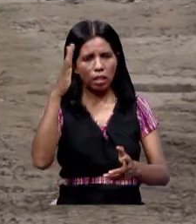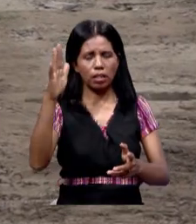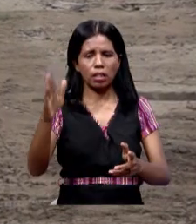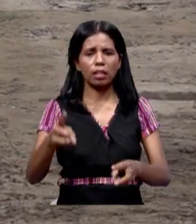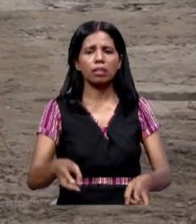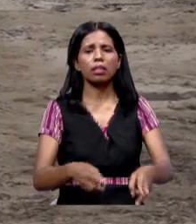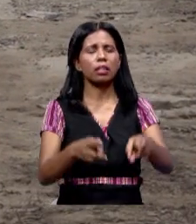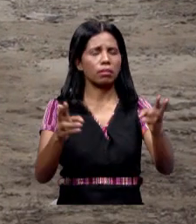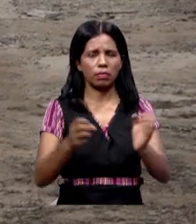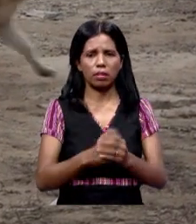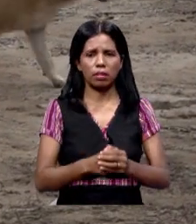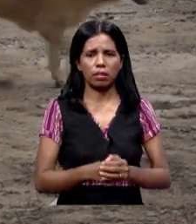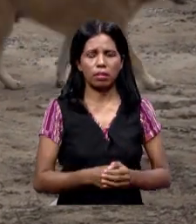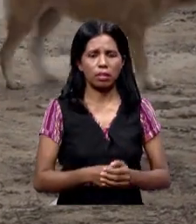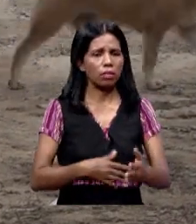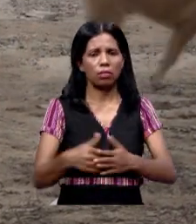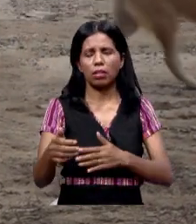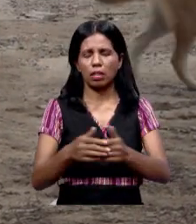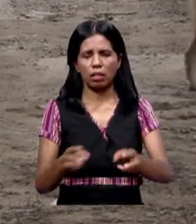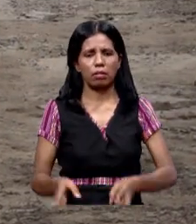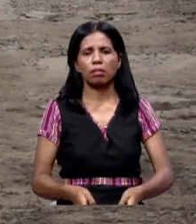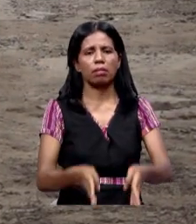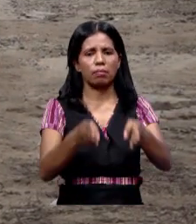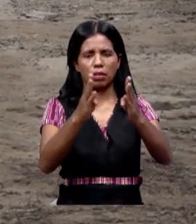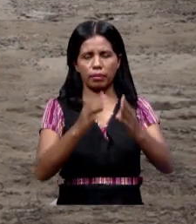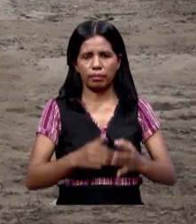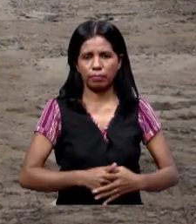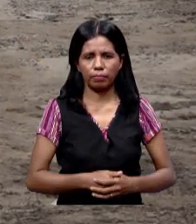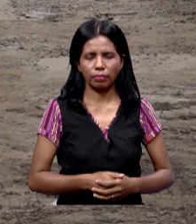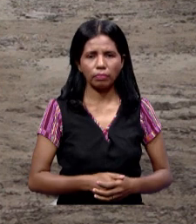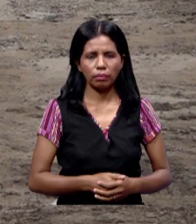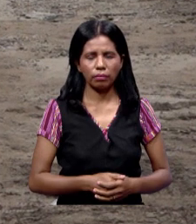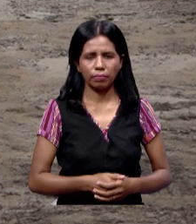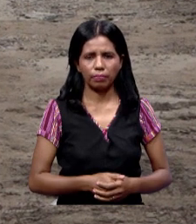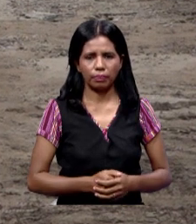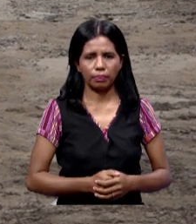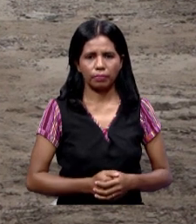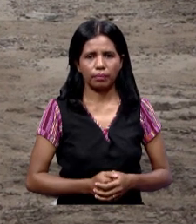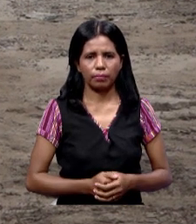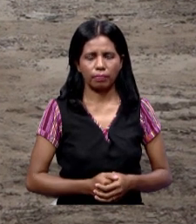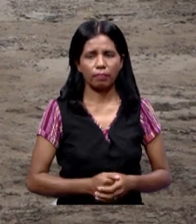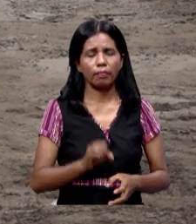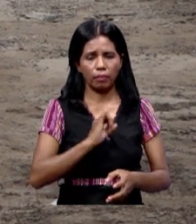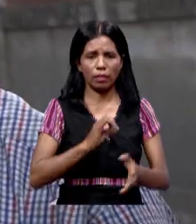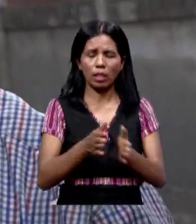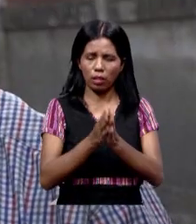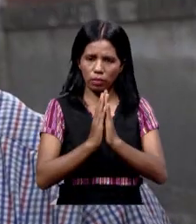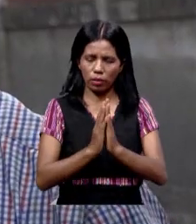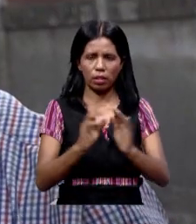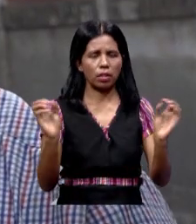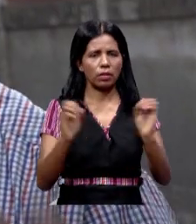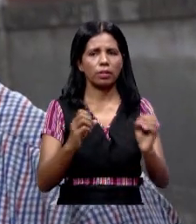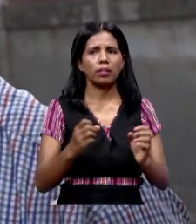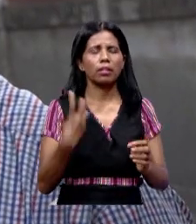ini be itu nang korker be dalang itu nang hari los asyik tenen be itu lawan ini be harus ba lawan jam be